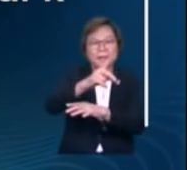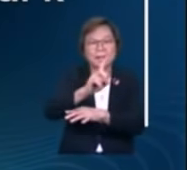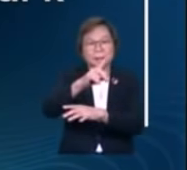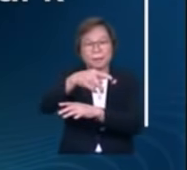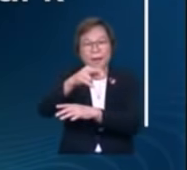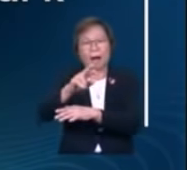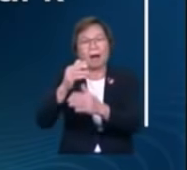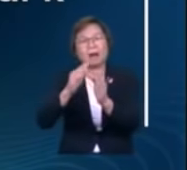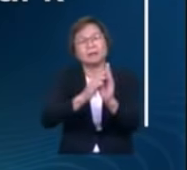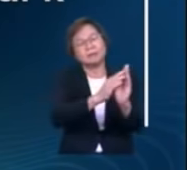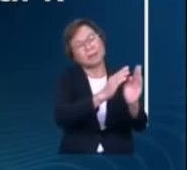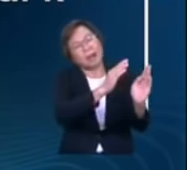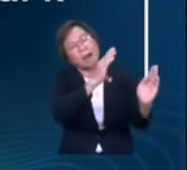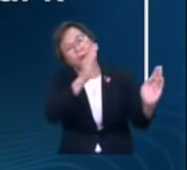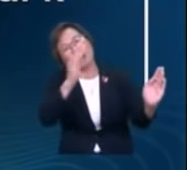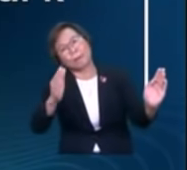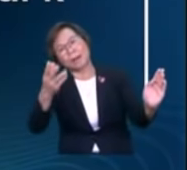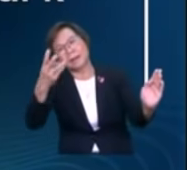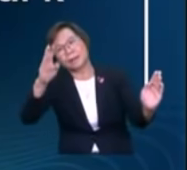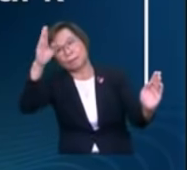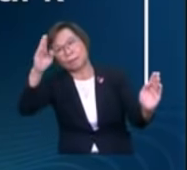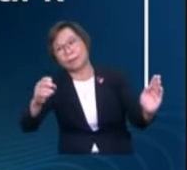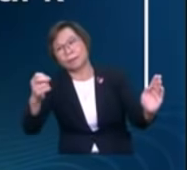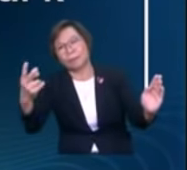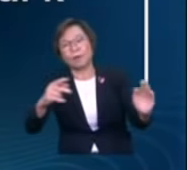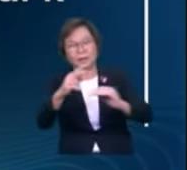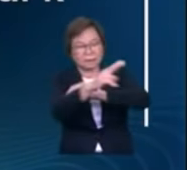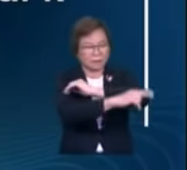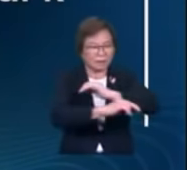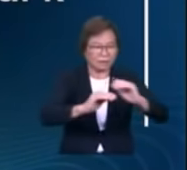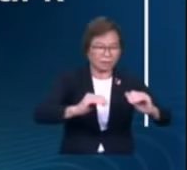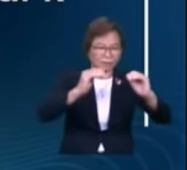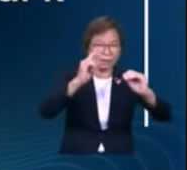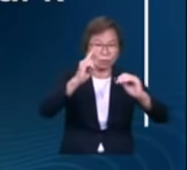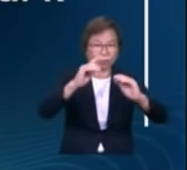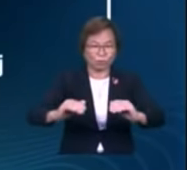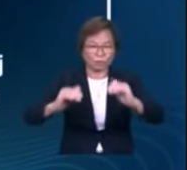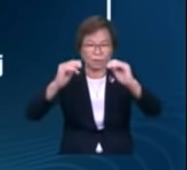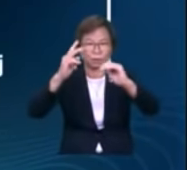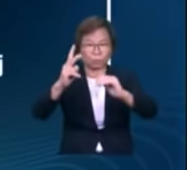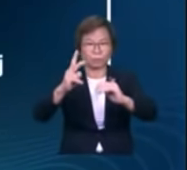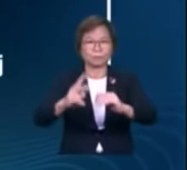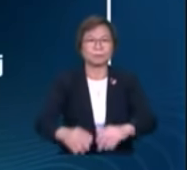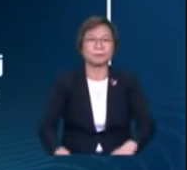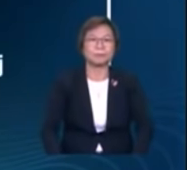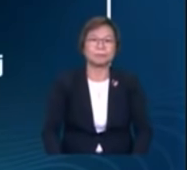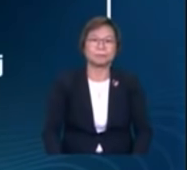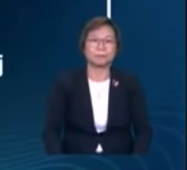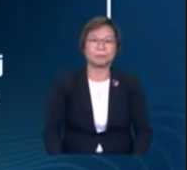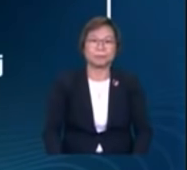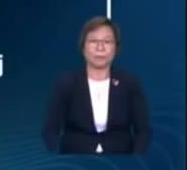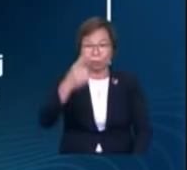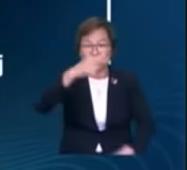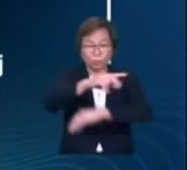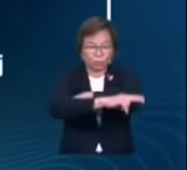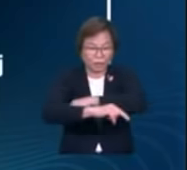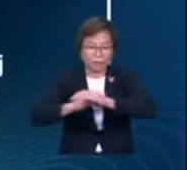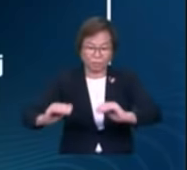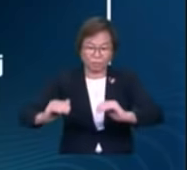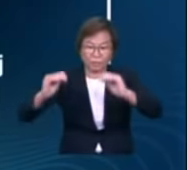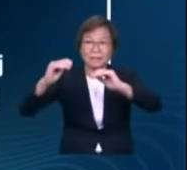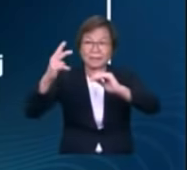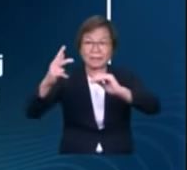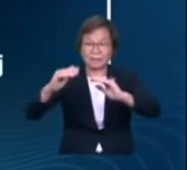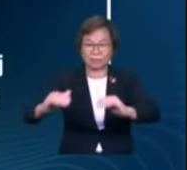sehingga 16 Des 2013 fasa 2 terus ya untuk negeri